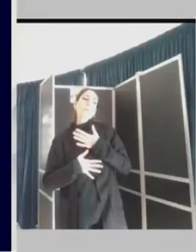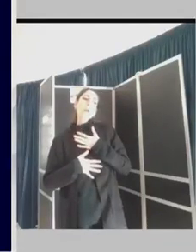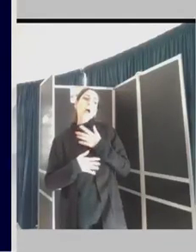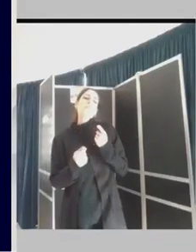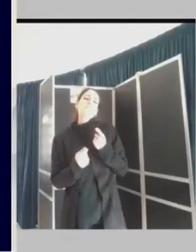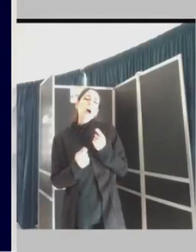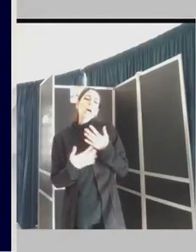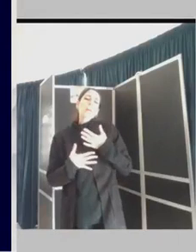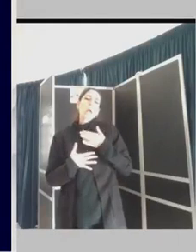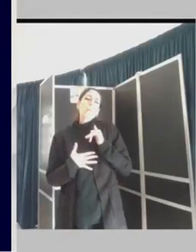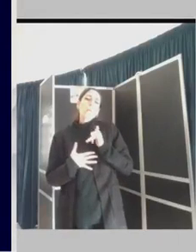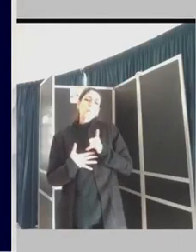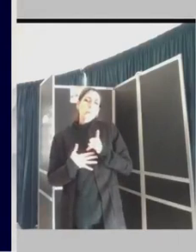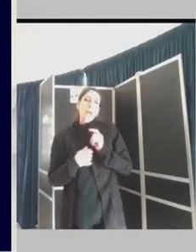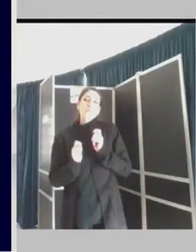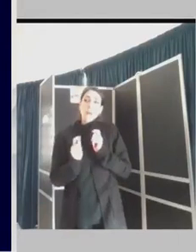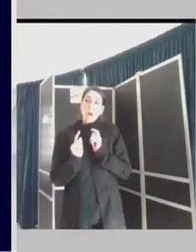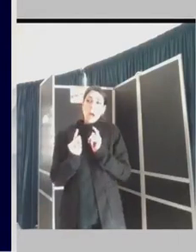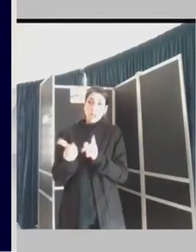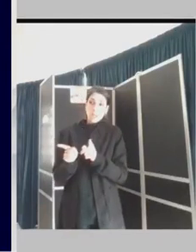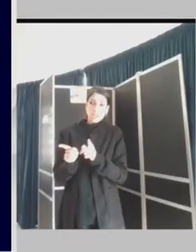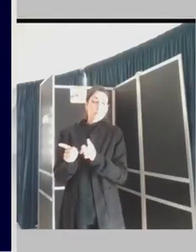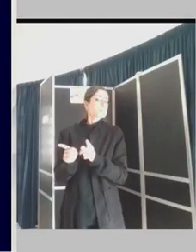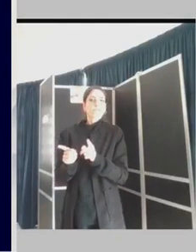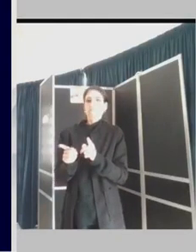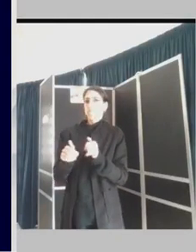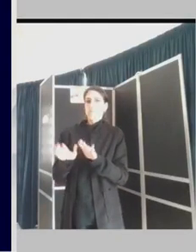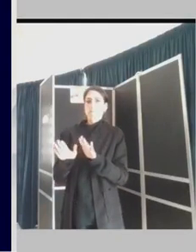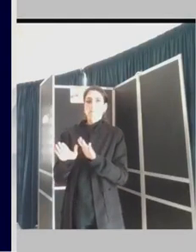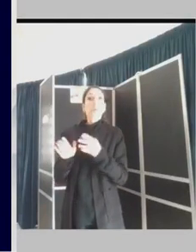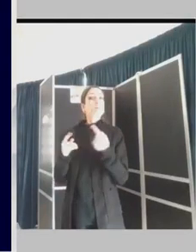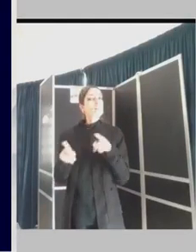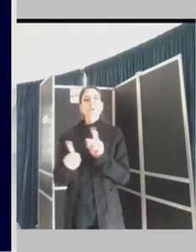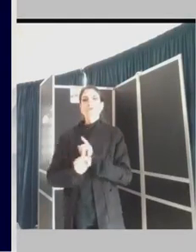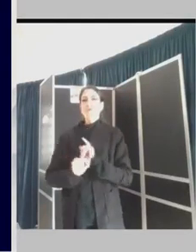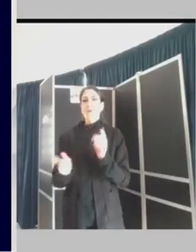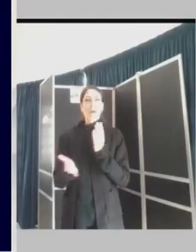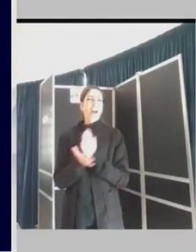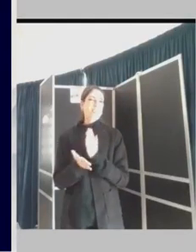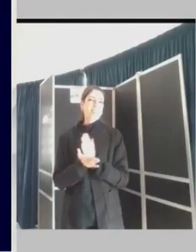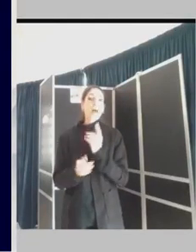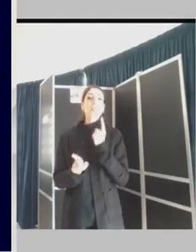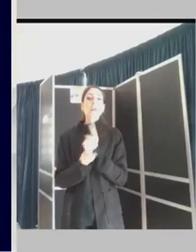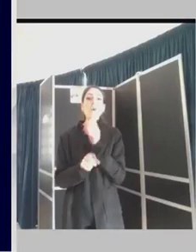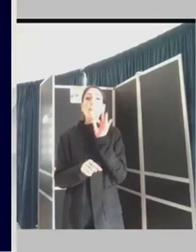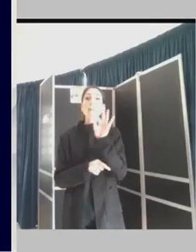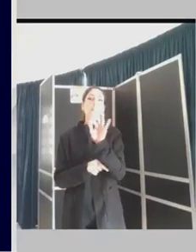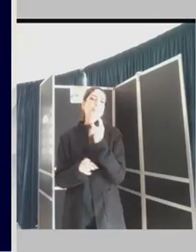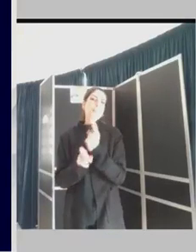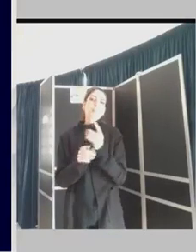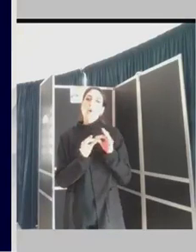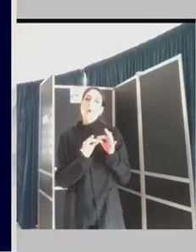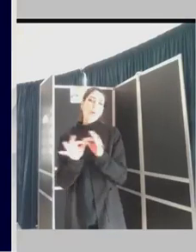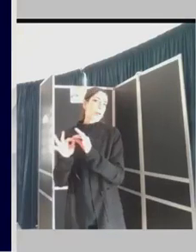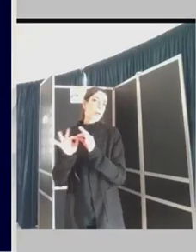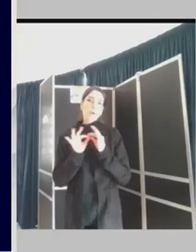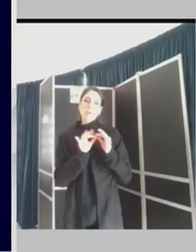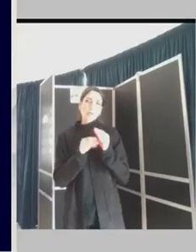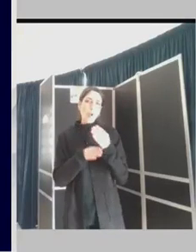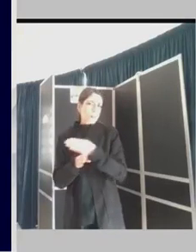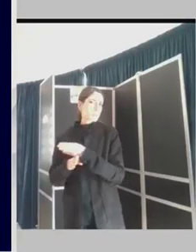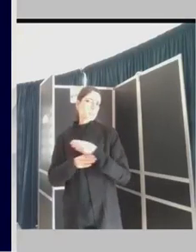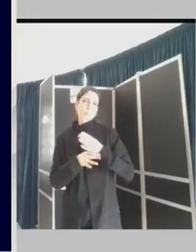di condividere veramente l'obiettivo. Ecco, io credo che questo sarebbe un effetto concreto. Quindi a